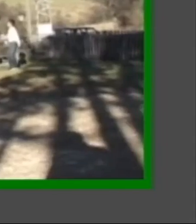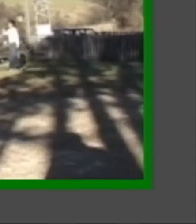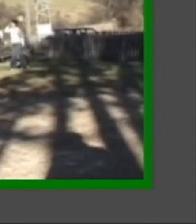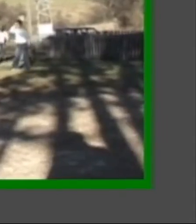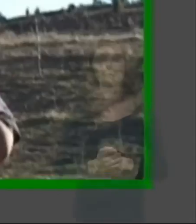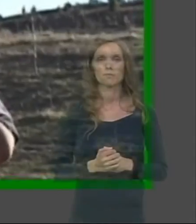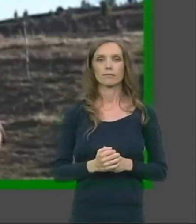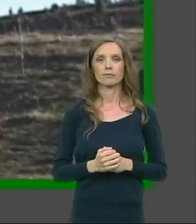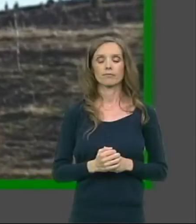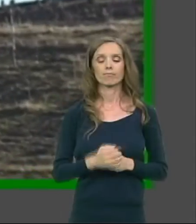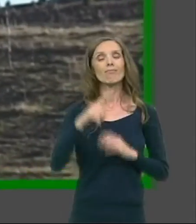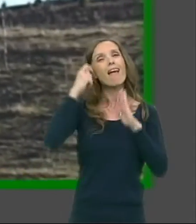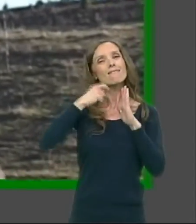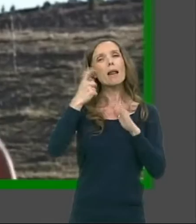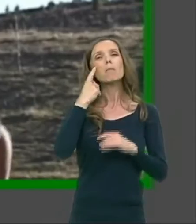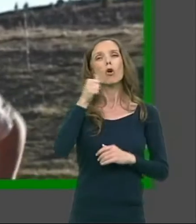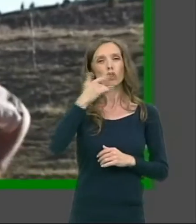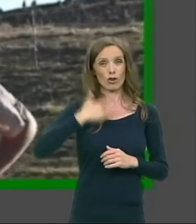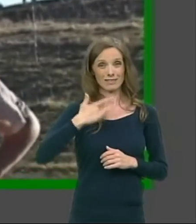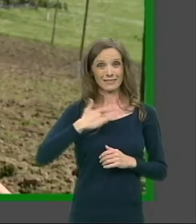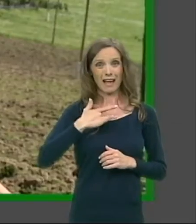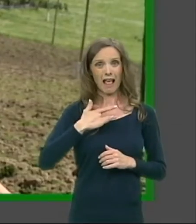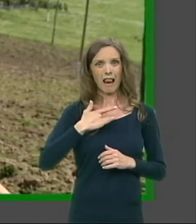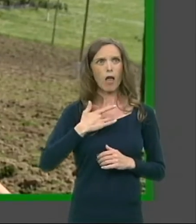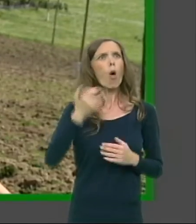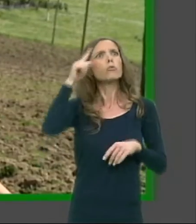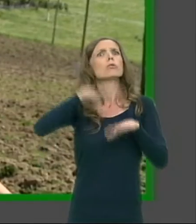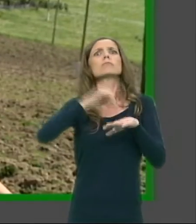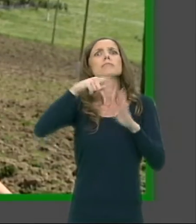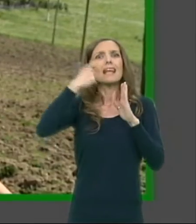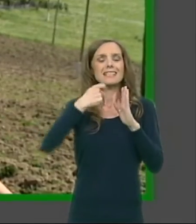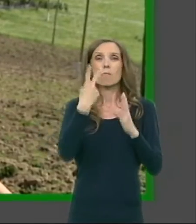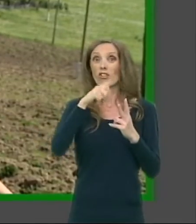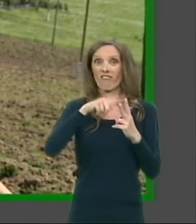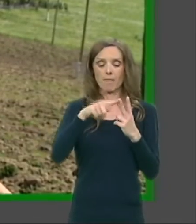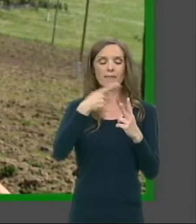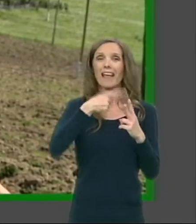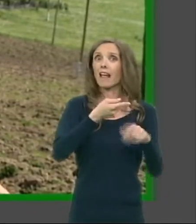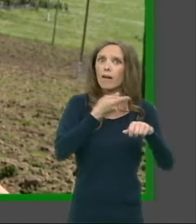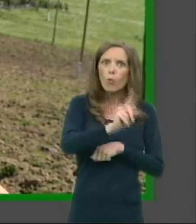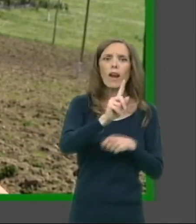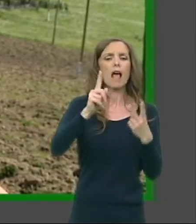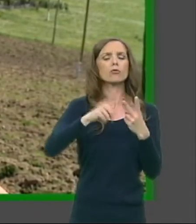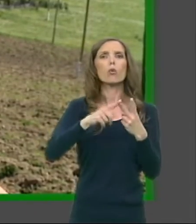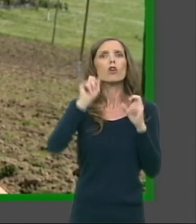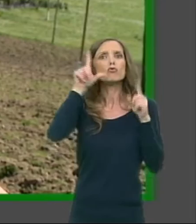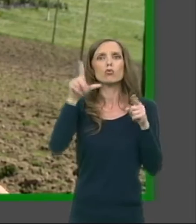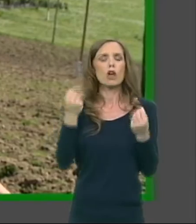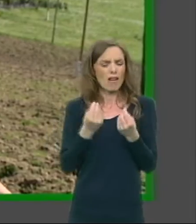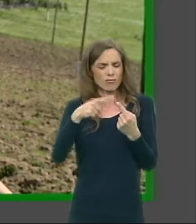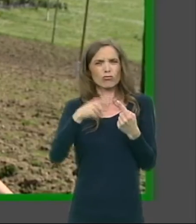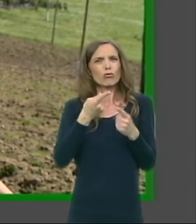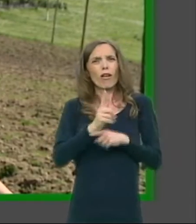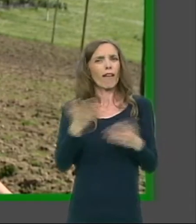Film Modro i zeleno nastoji iz 2 razloga. Jedan je bio inat, a drugi je bio čuđenje. Inat, zato što kada smo prvi put došli